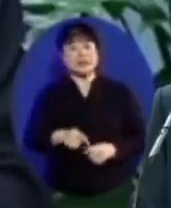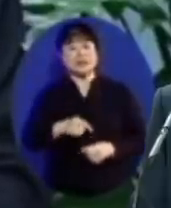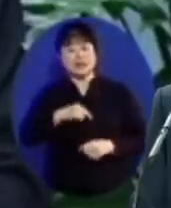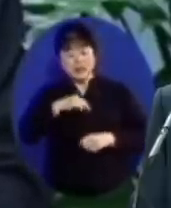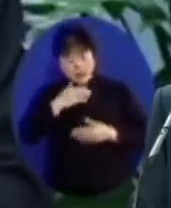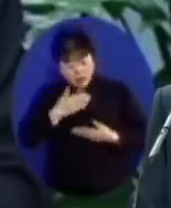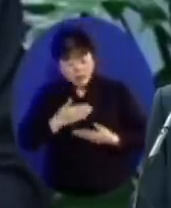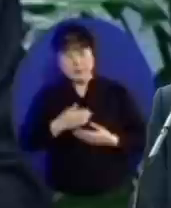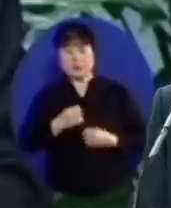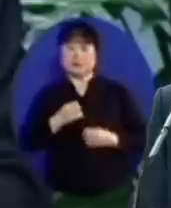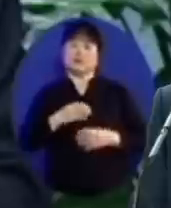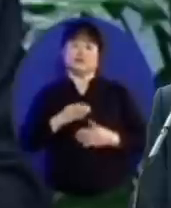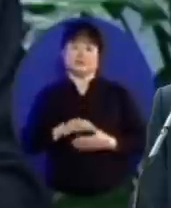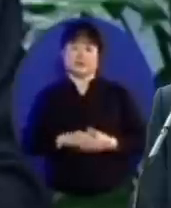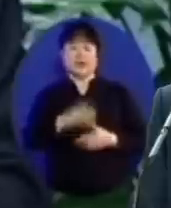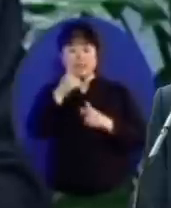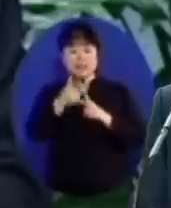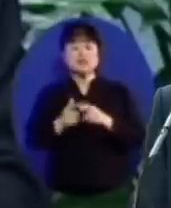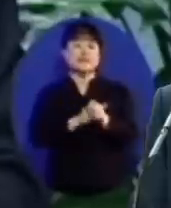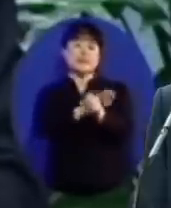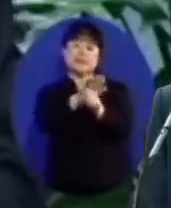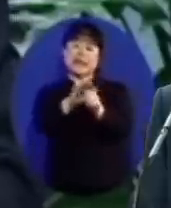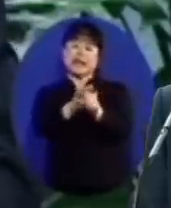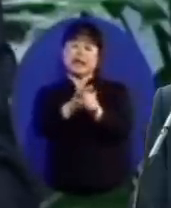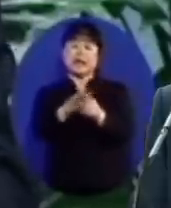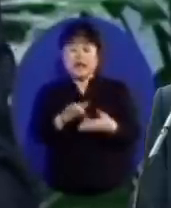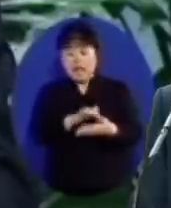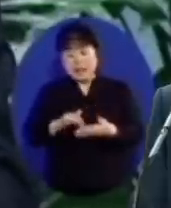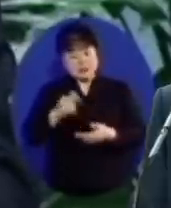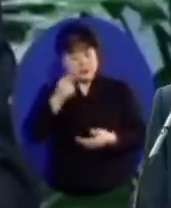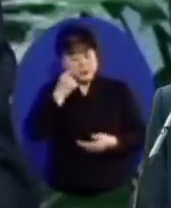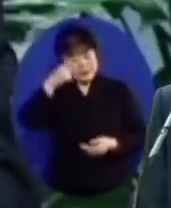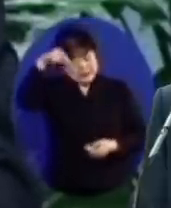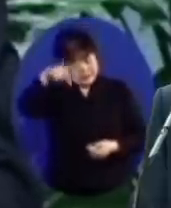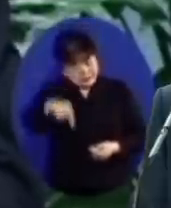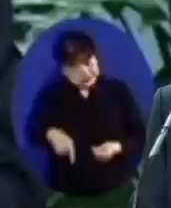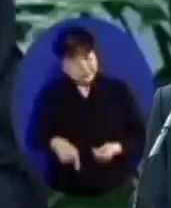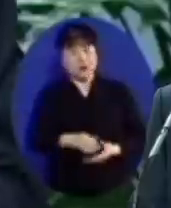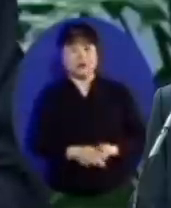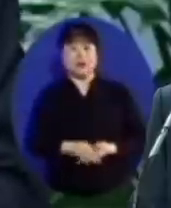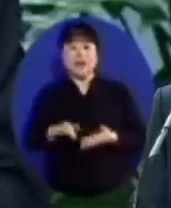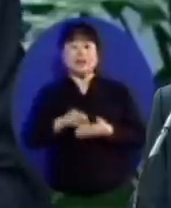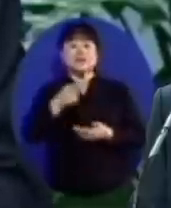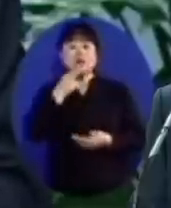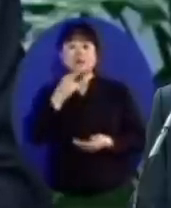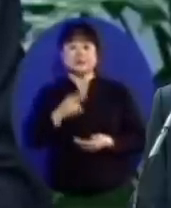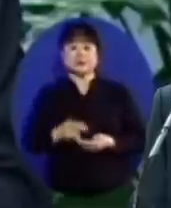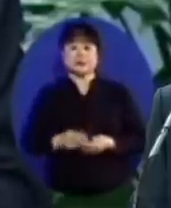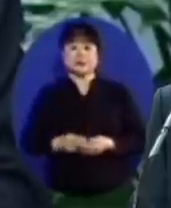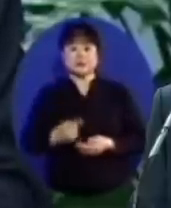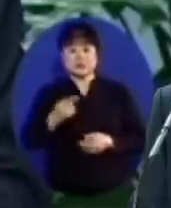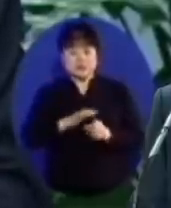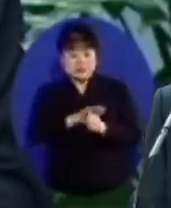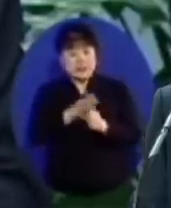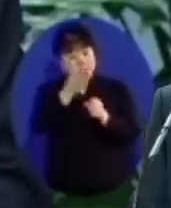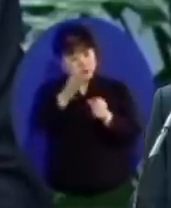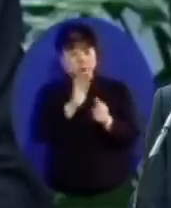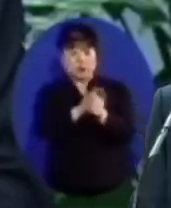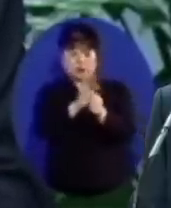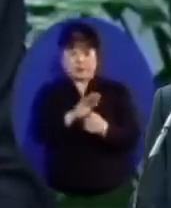아니할 수 없는 것입니다. 예수님의 사랑은 헤아릴 수 없이 깊은 사랑이요, 헤아릴 수 없이 우리를 동정하는 사랑인